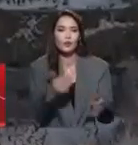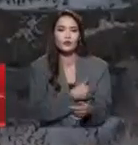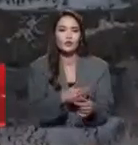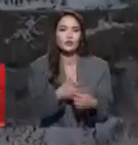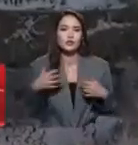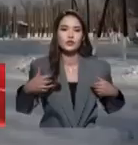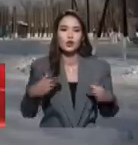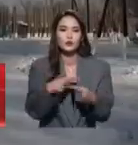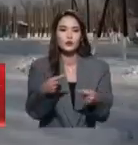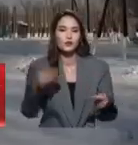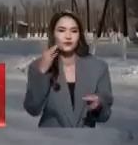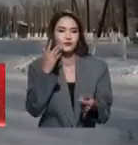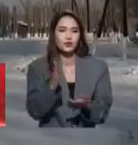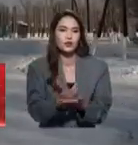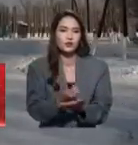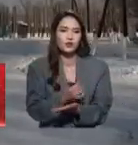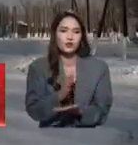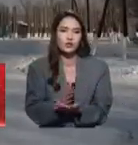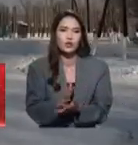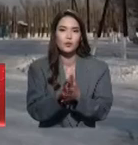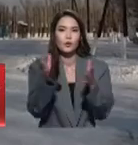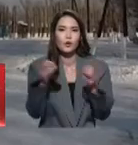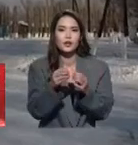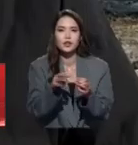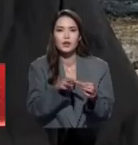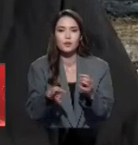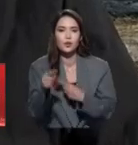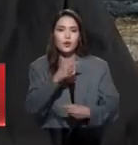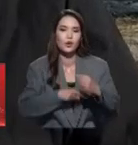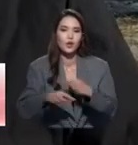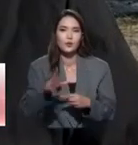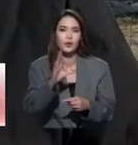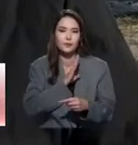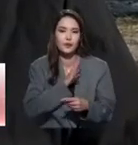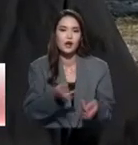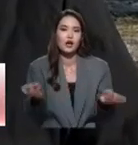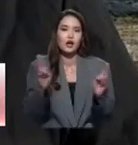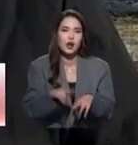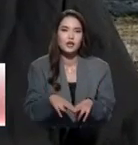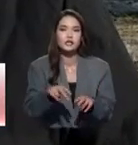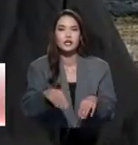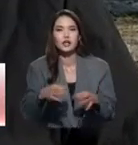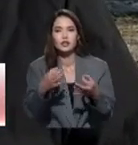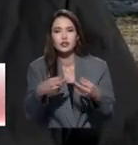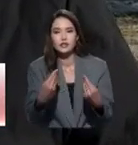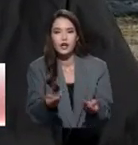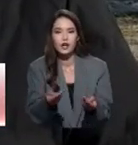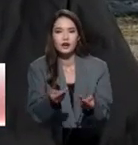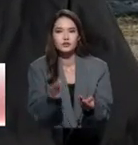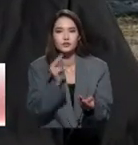уголках Казахстана. Возвращено более 10 миллионов гектар сельхозугодий. Мы основную цель и задачу именно